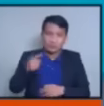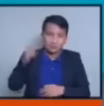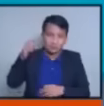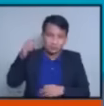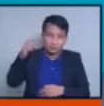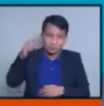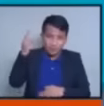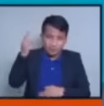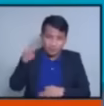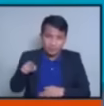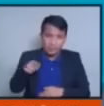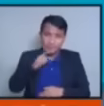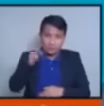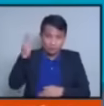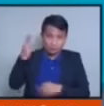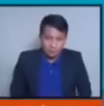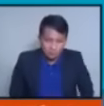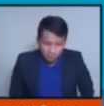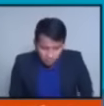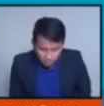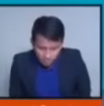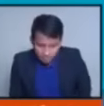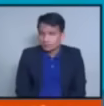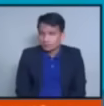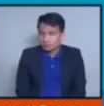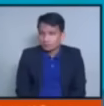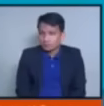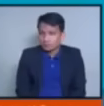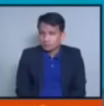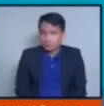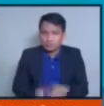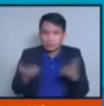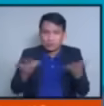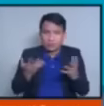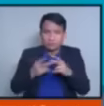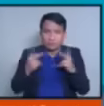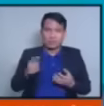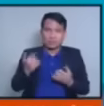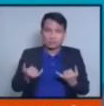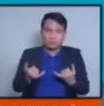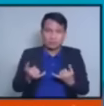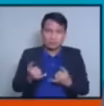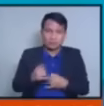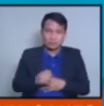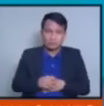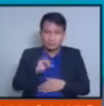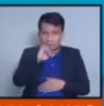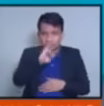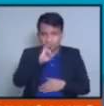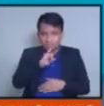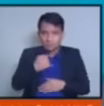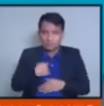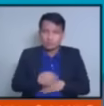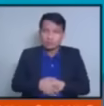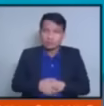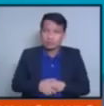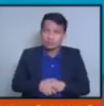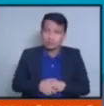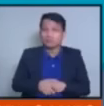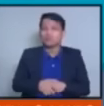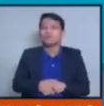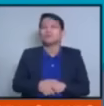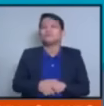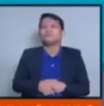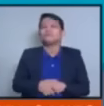ang suspect. Hello, sir. Tiyuhin. Hello, sir. Nasaan po kayo ngayon, sir? Sa Iloilo. Sa Iloilo po ako,